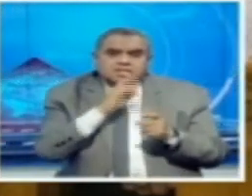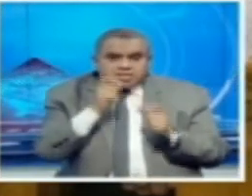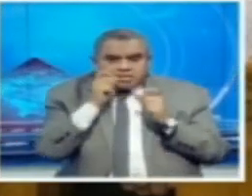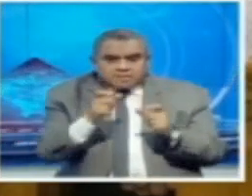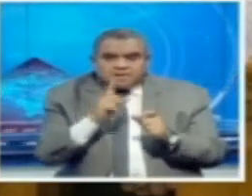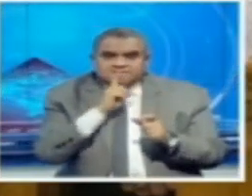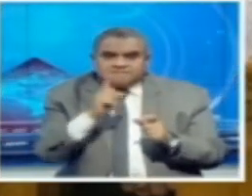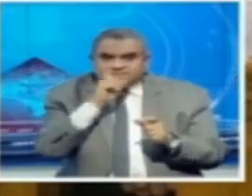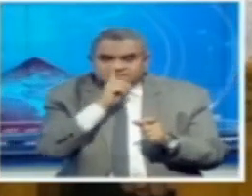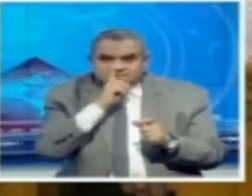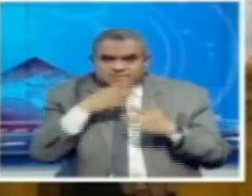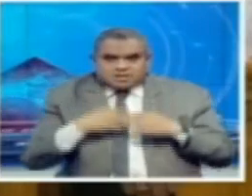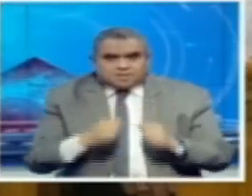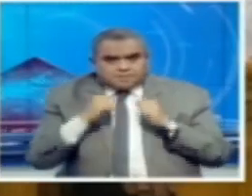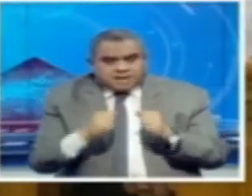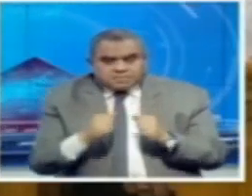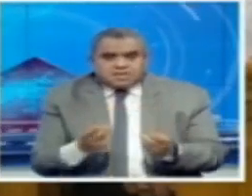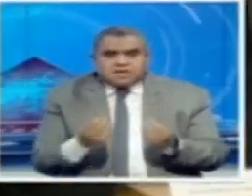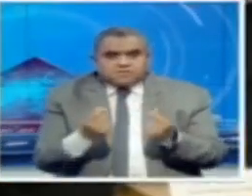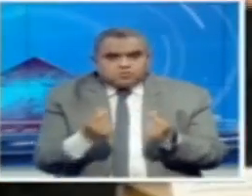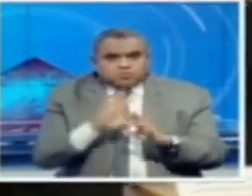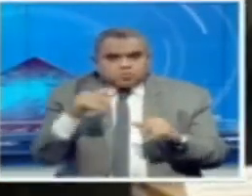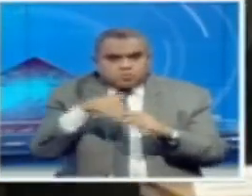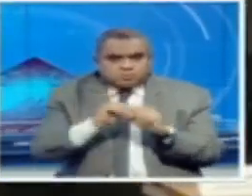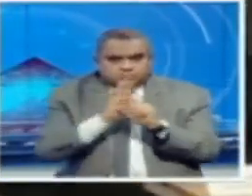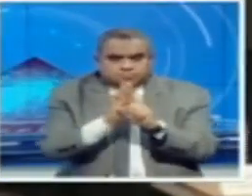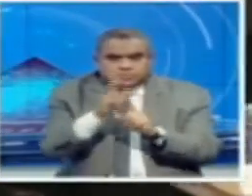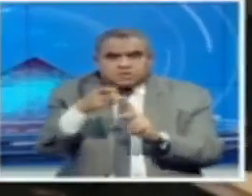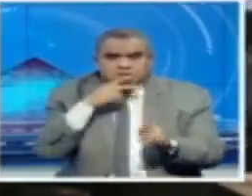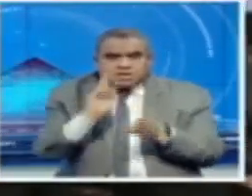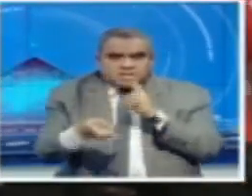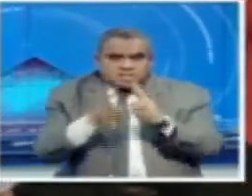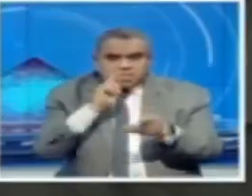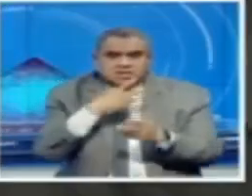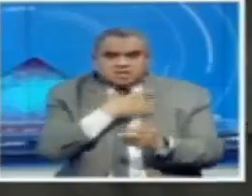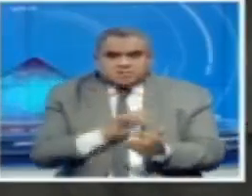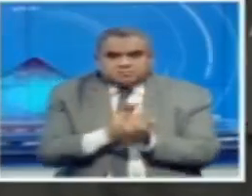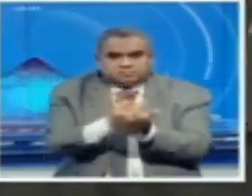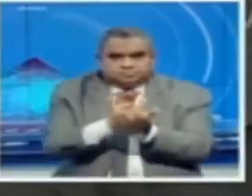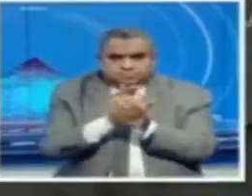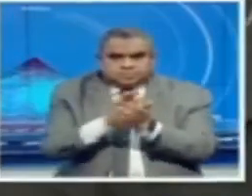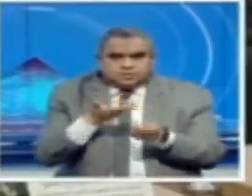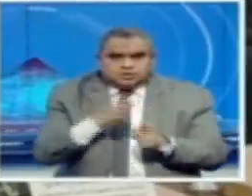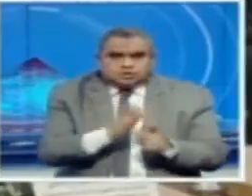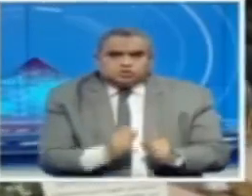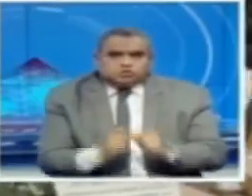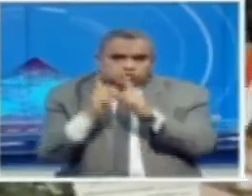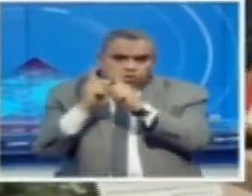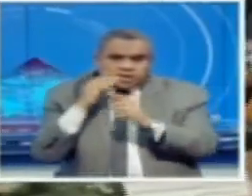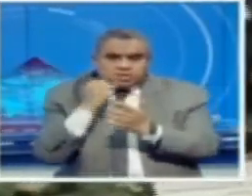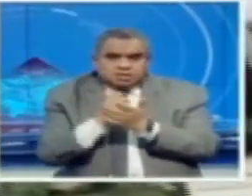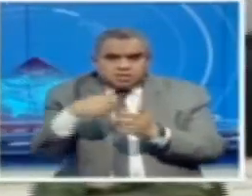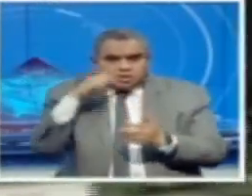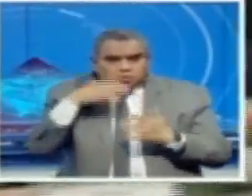والمهني والمادي والاجتماعي. الاحتفال الذي تم تكريم فيه شهداء المهنة شارك فيه